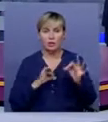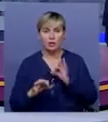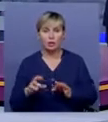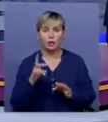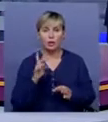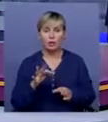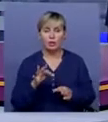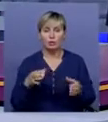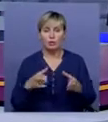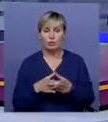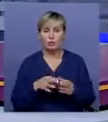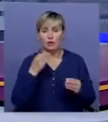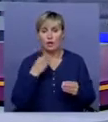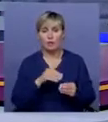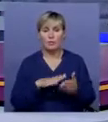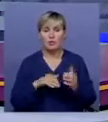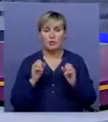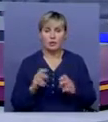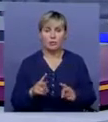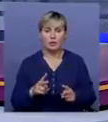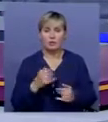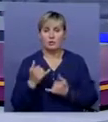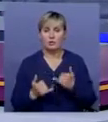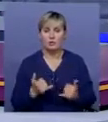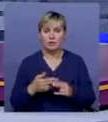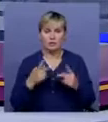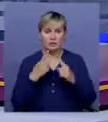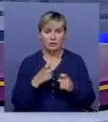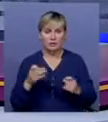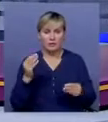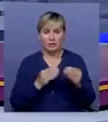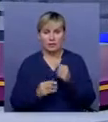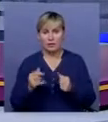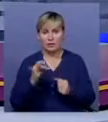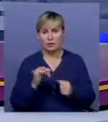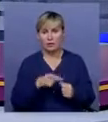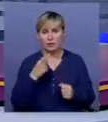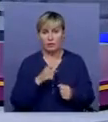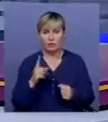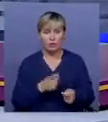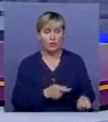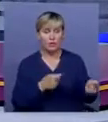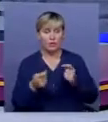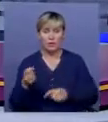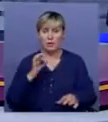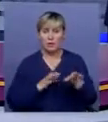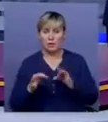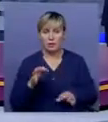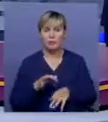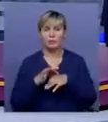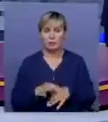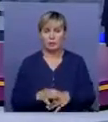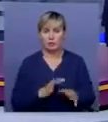в Комитете контроля качества и безопасности товаров и услуг называют эту информацию фейком и заверяют, что поставки лекарственных средств